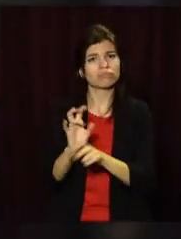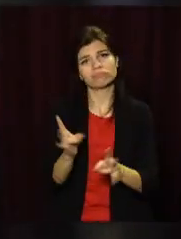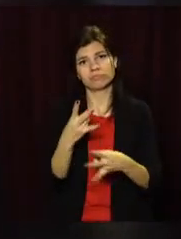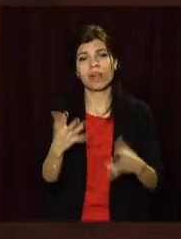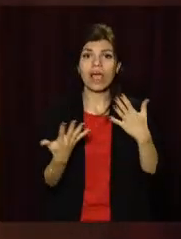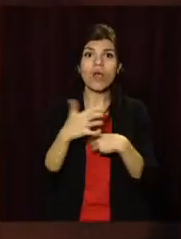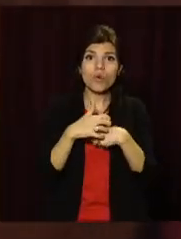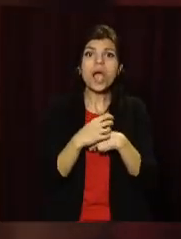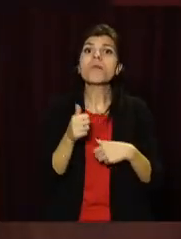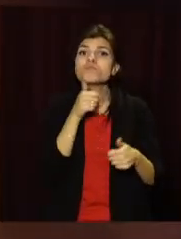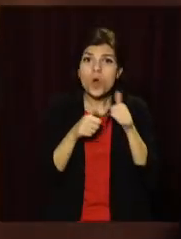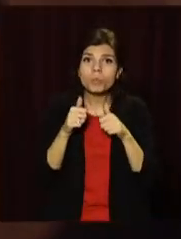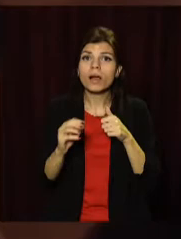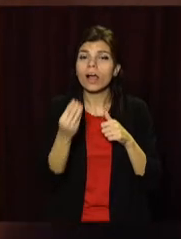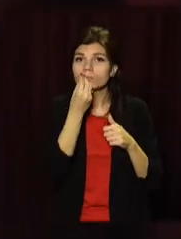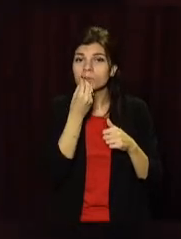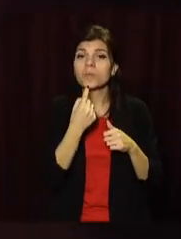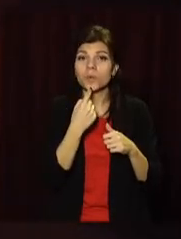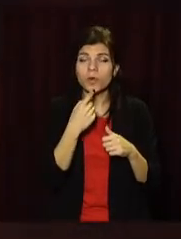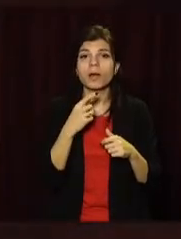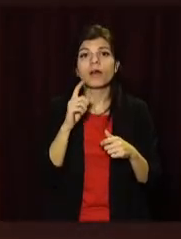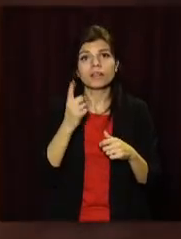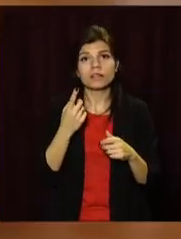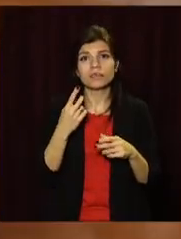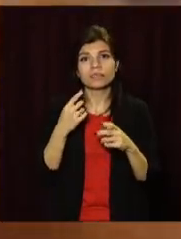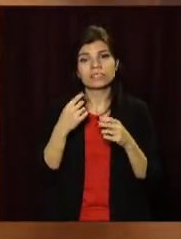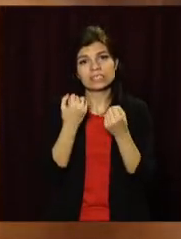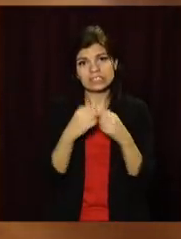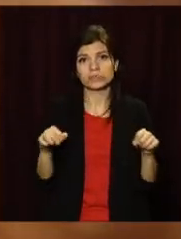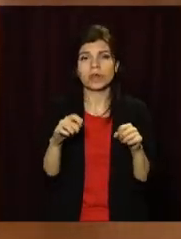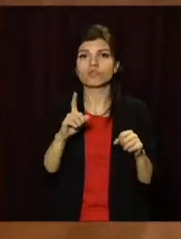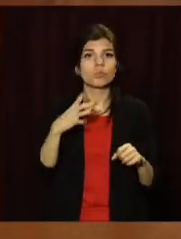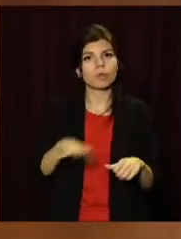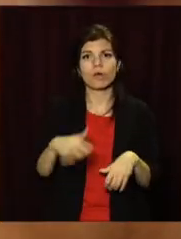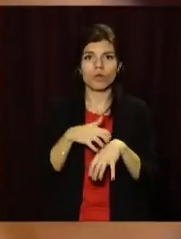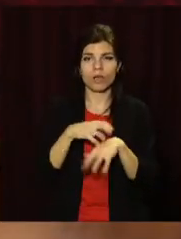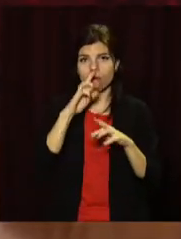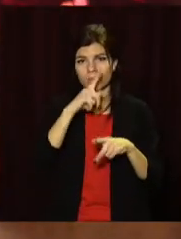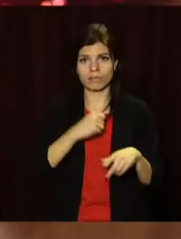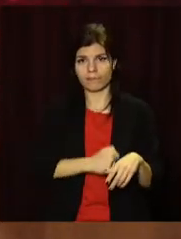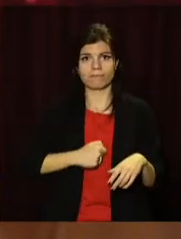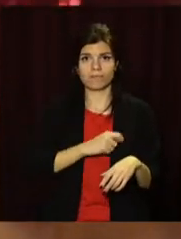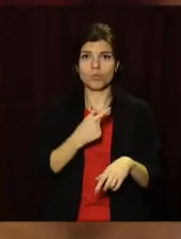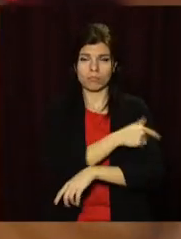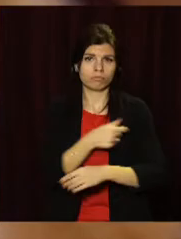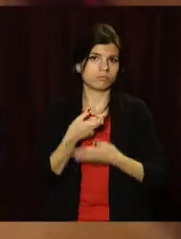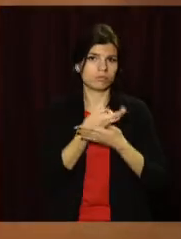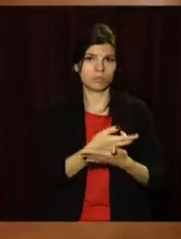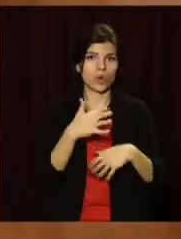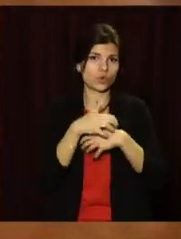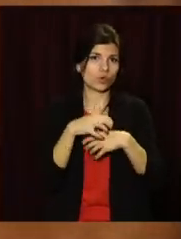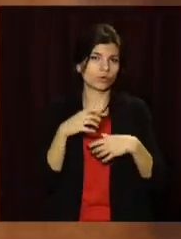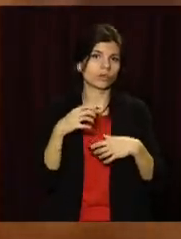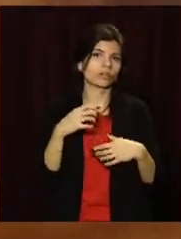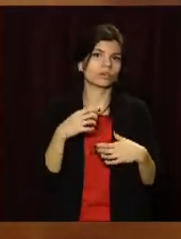ж кіт все-таки спробував на смак дощик, треба миттєво позбавитися інородних предметів, щоб справа не дійшла до ушпиталення.